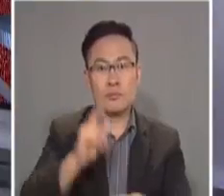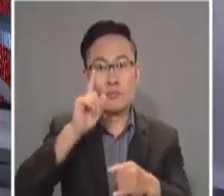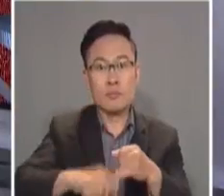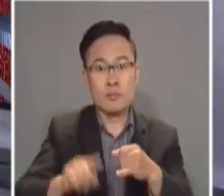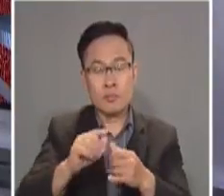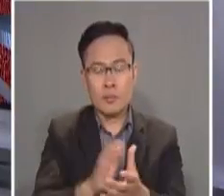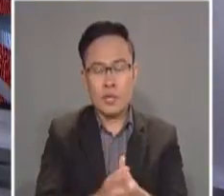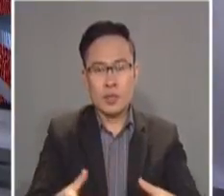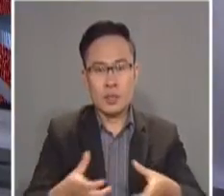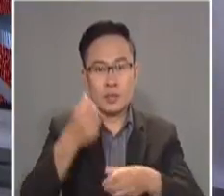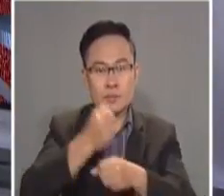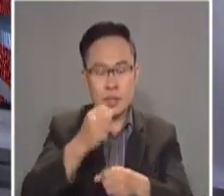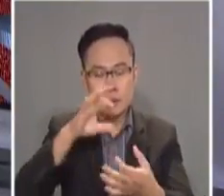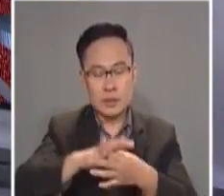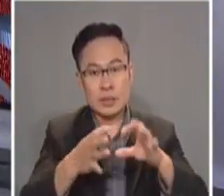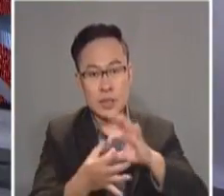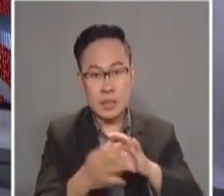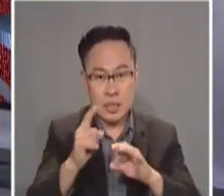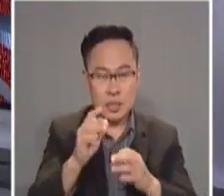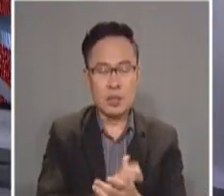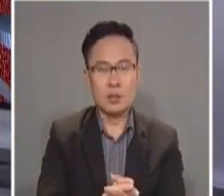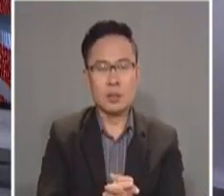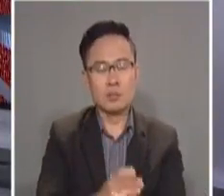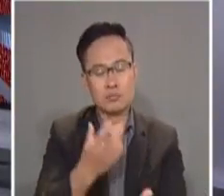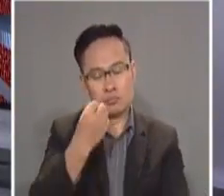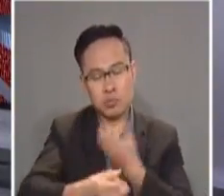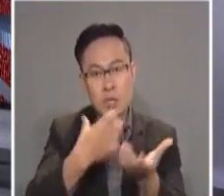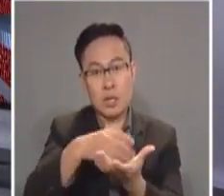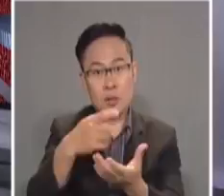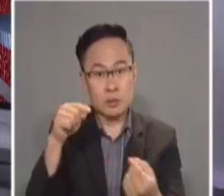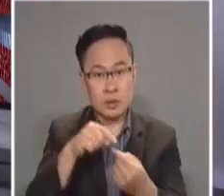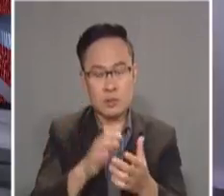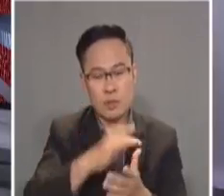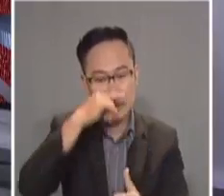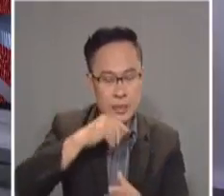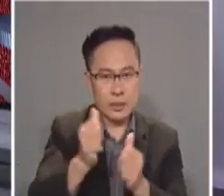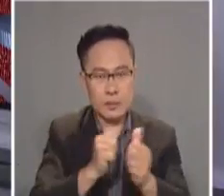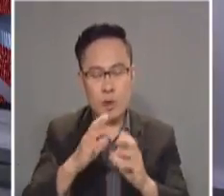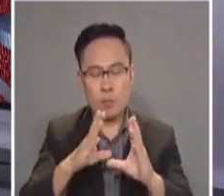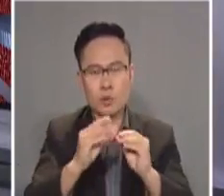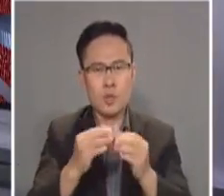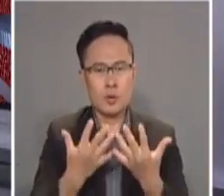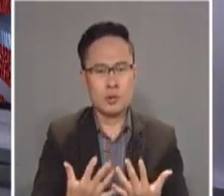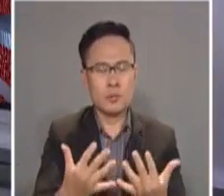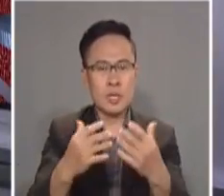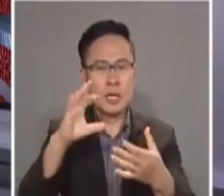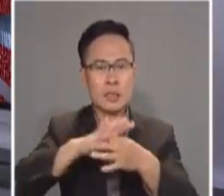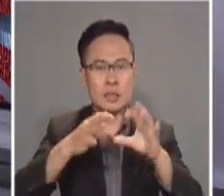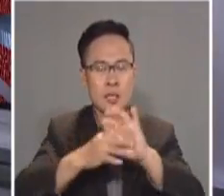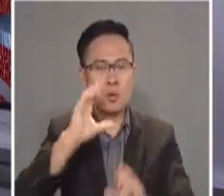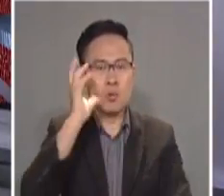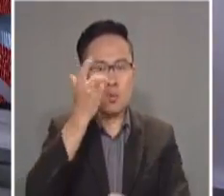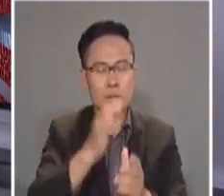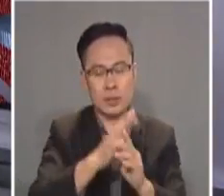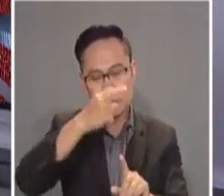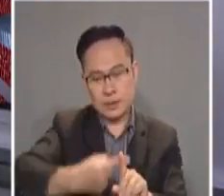ที่ความเคลื่อนไหวของคณะทีมงาน Sport Accord นะครับที่ล่าสุดเปิดเผยว่าพอใจความคืบหน้าไทยเตรียมจัดประชุมสมัชชาสหพันธ์กีฬานานาชาติ